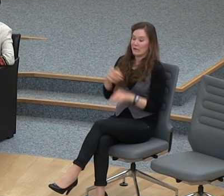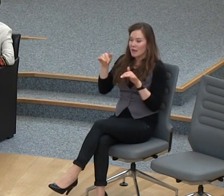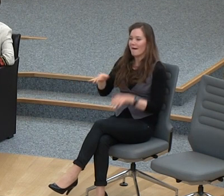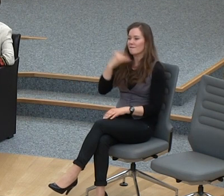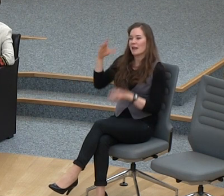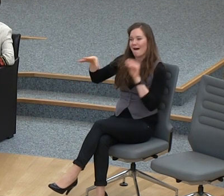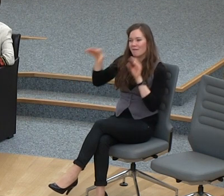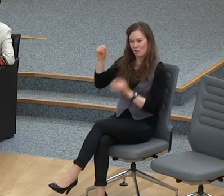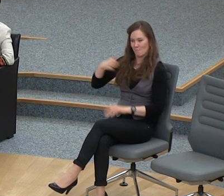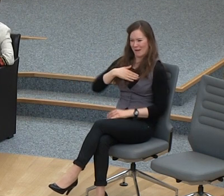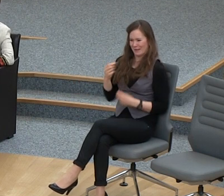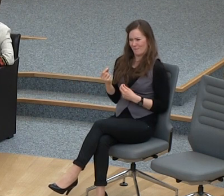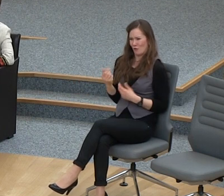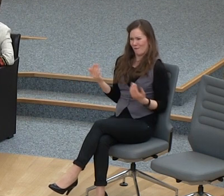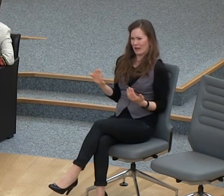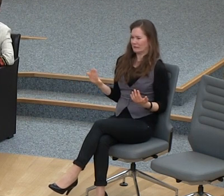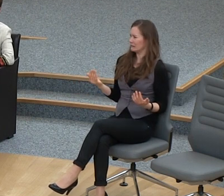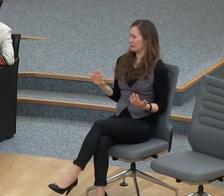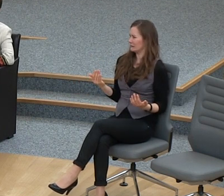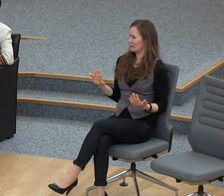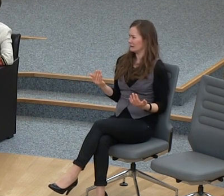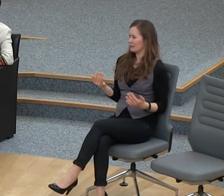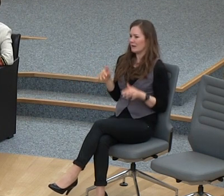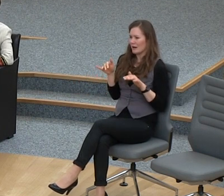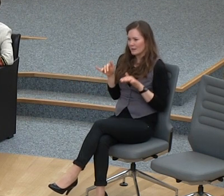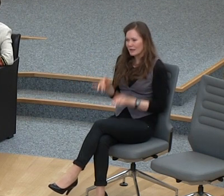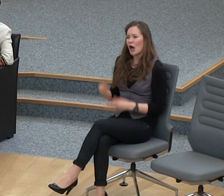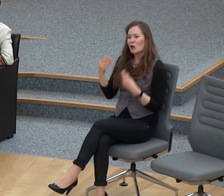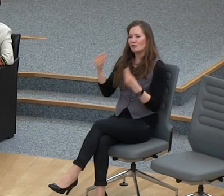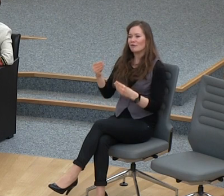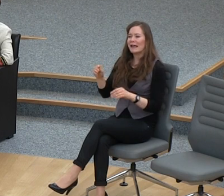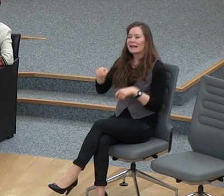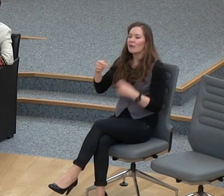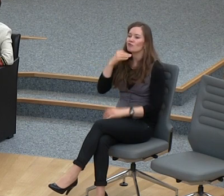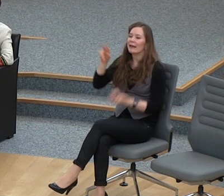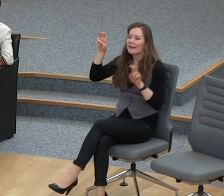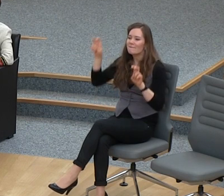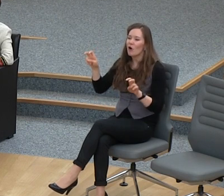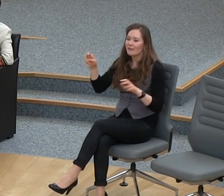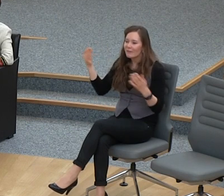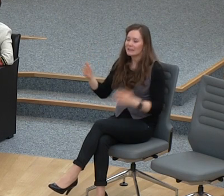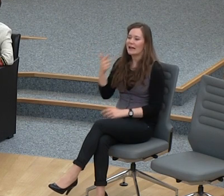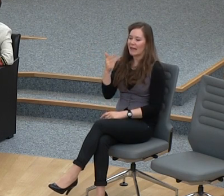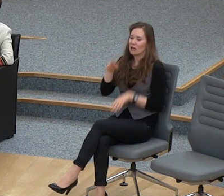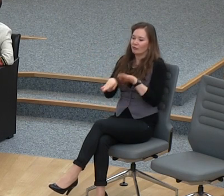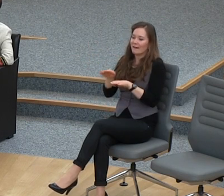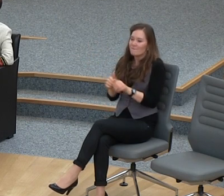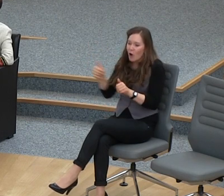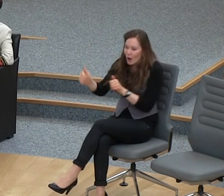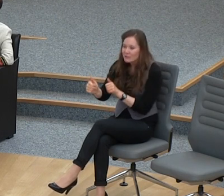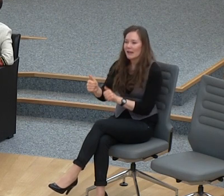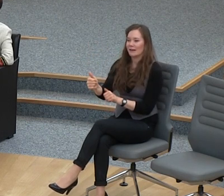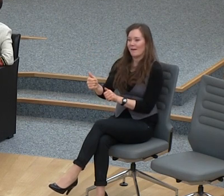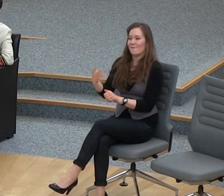und ich habe immer das Gefühl, wir gehen drei Schritte vor und zwei zurück. Und es wäre schon gut, wenn wir jetzt wirklich alle mal gemeinsam